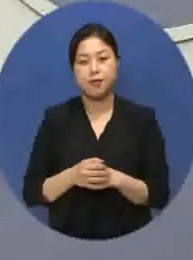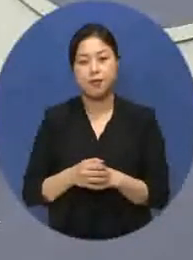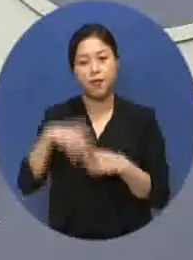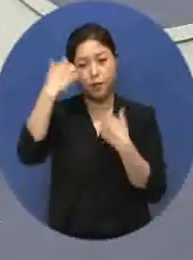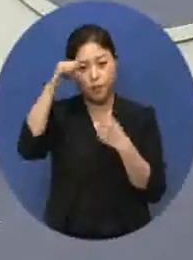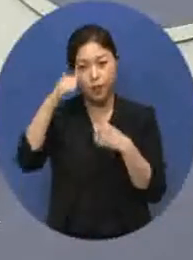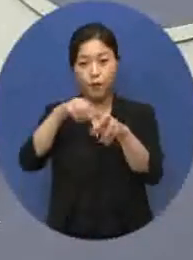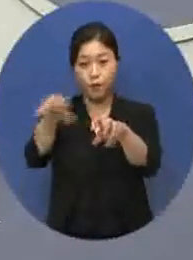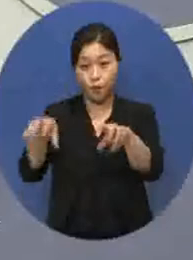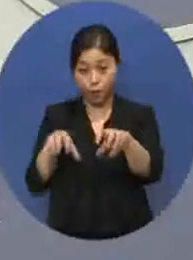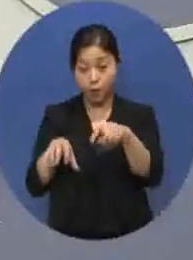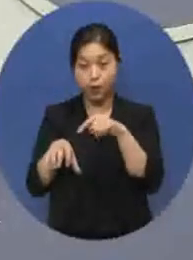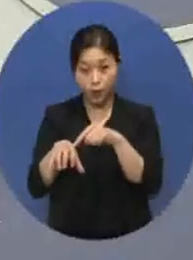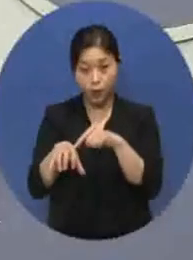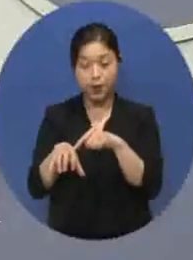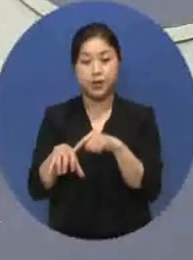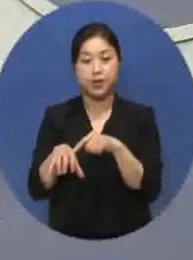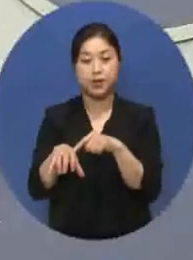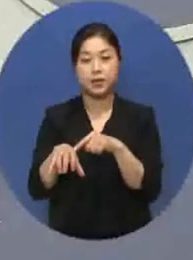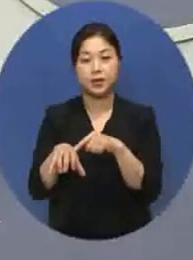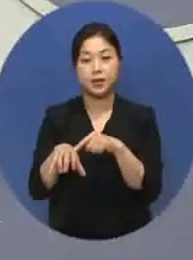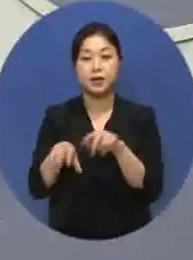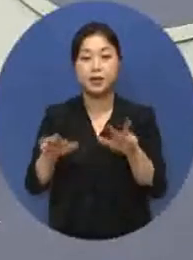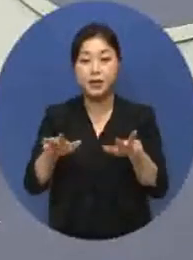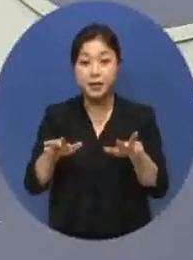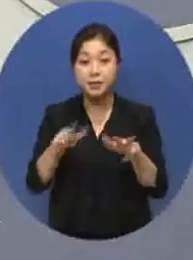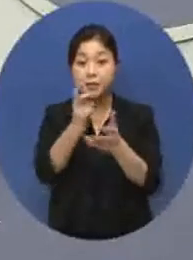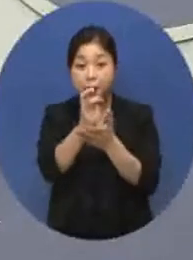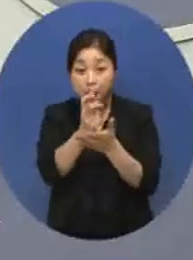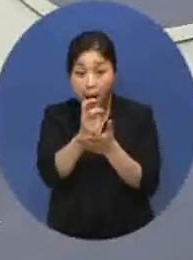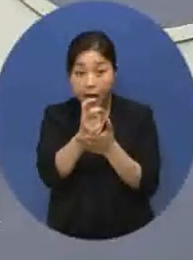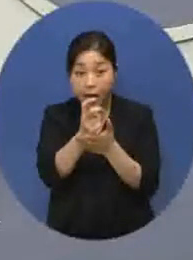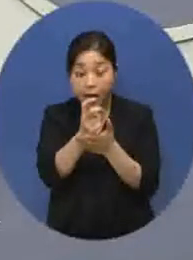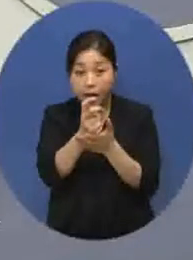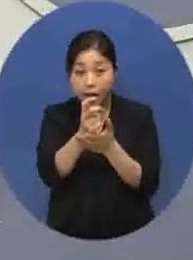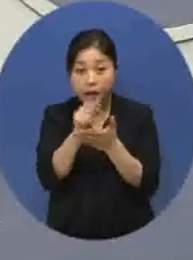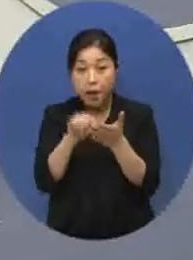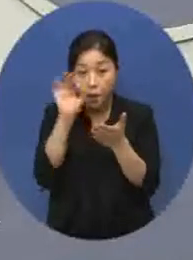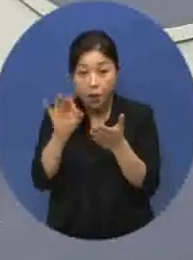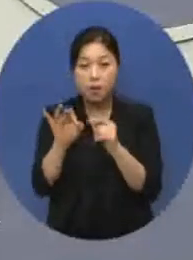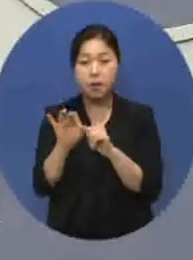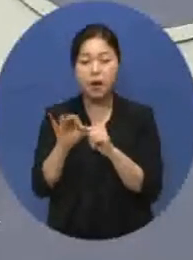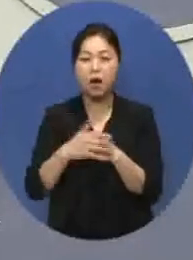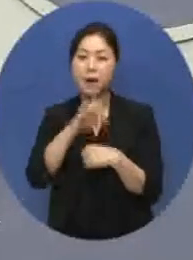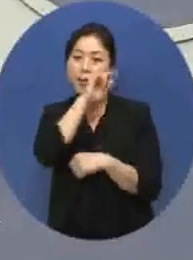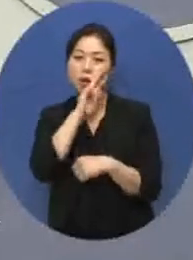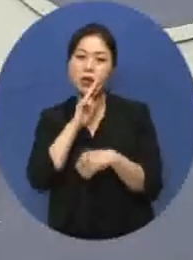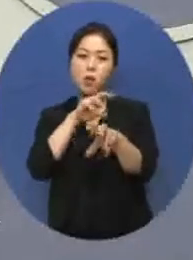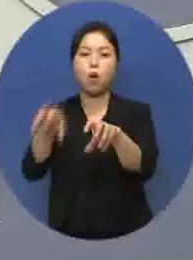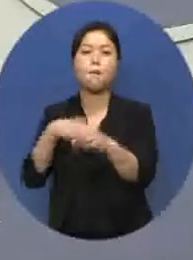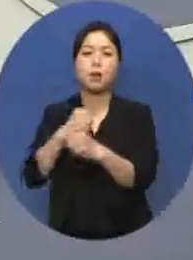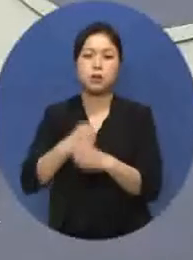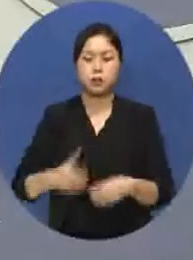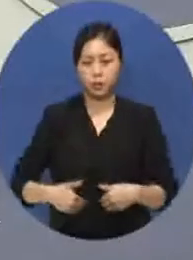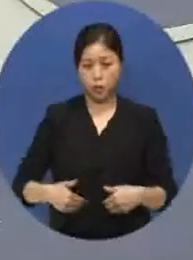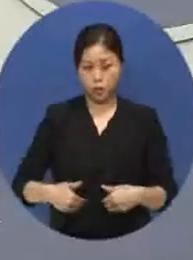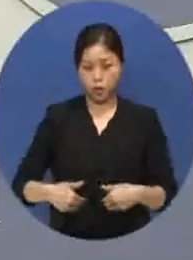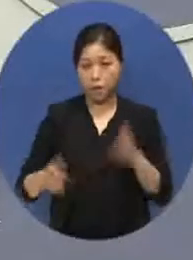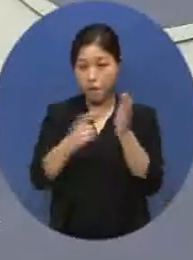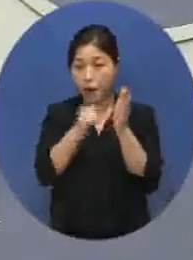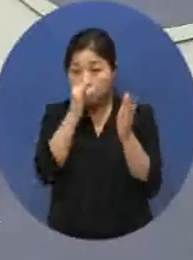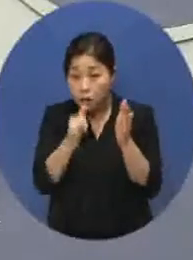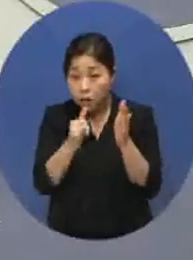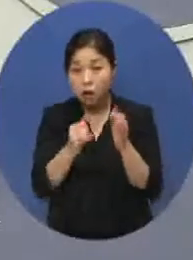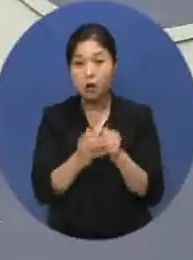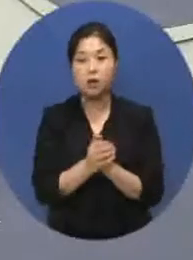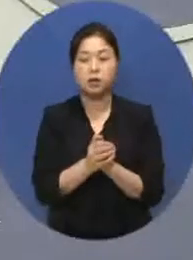공연장들도 현재 법적으로 그런 편의를 갖추도록 되어 있거든요. 그래서 그 공연장도